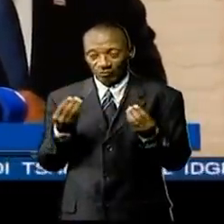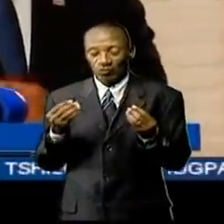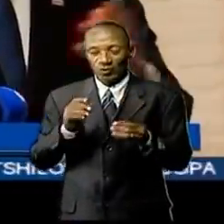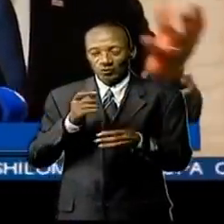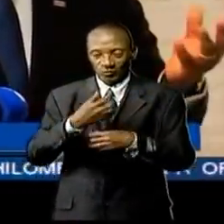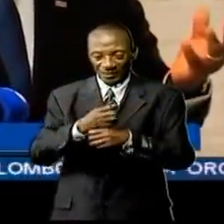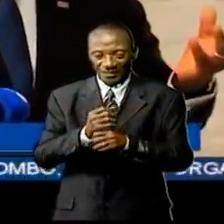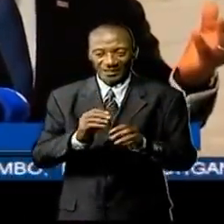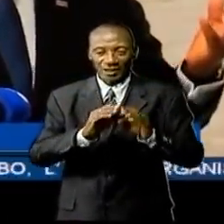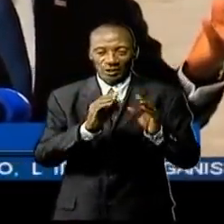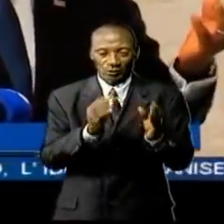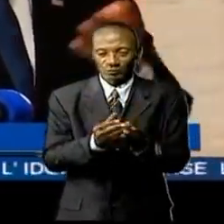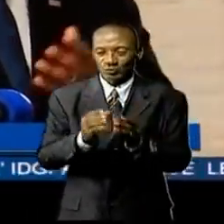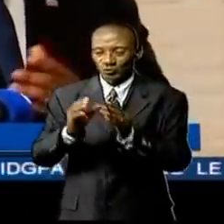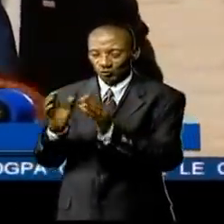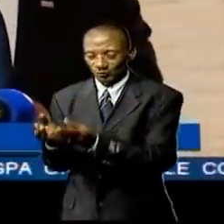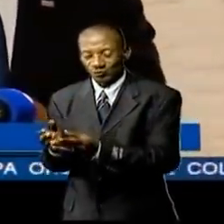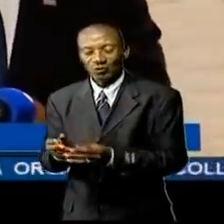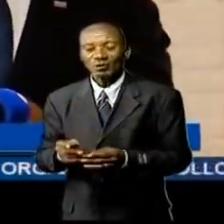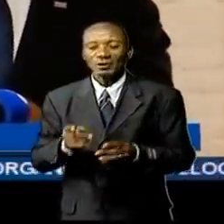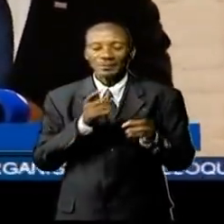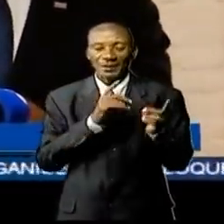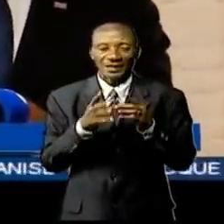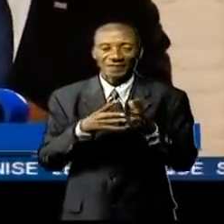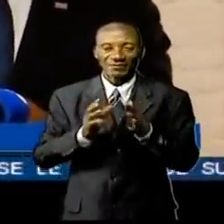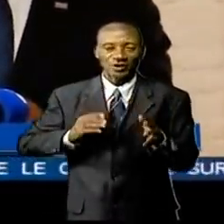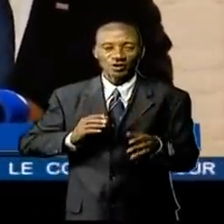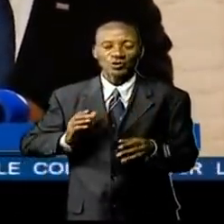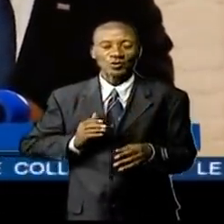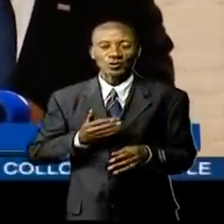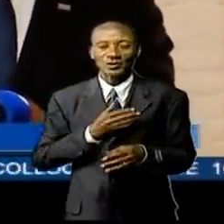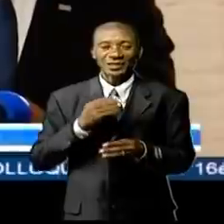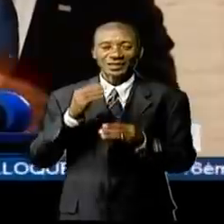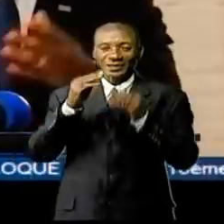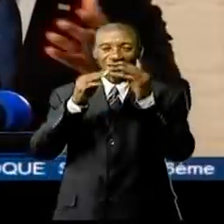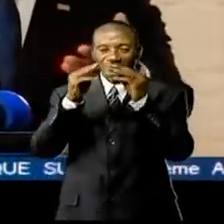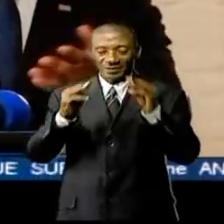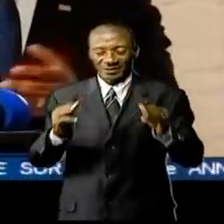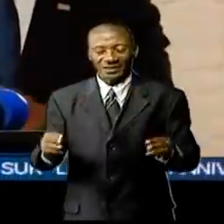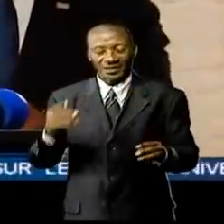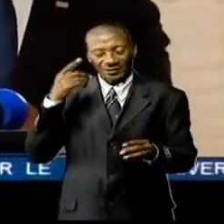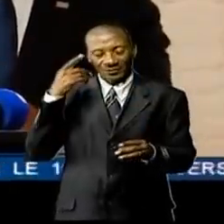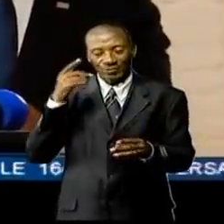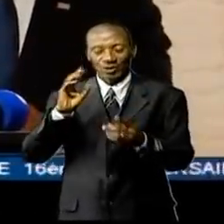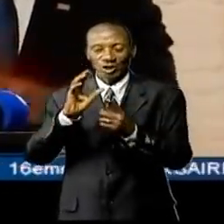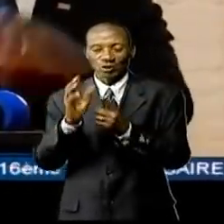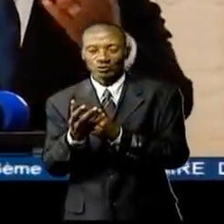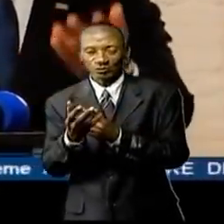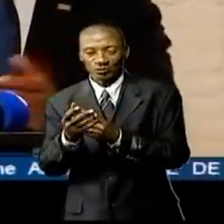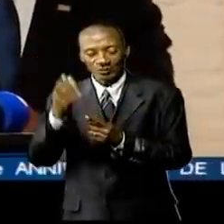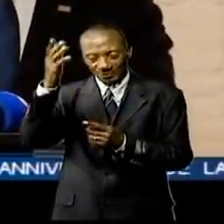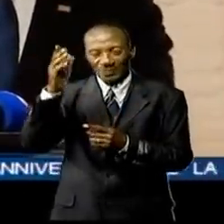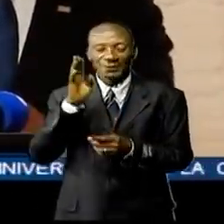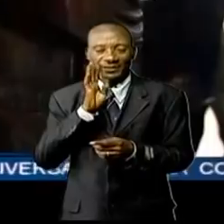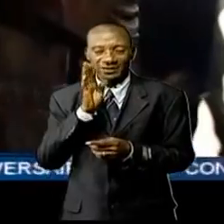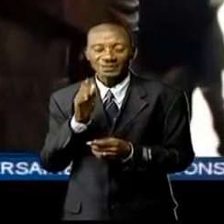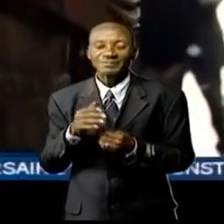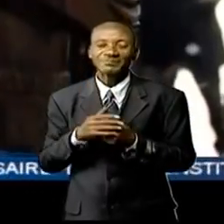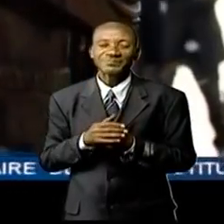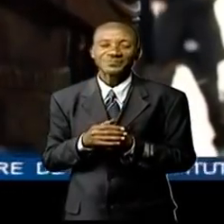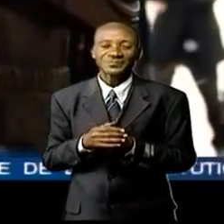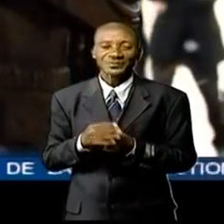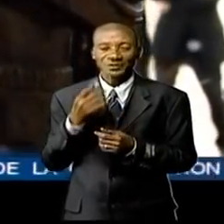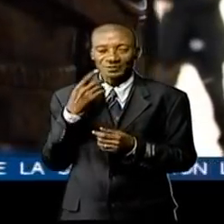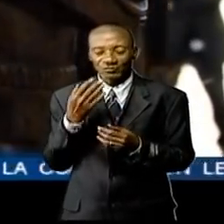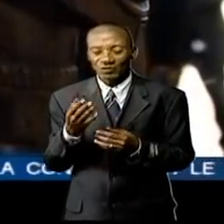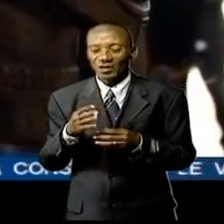ministère de la Culture et des Arts. Je pense que dans les jours à venir, il y a un décret qui va être pris aussi dans le